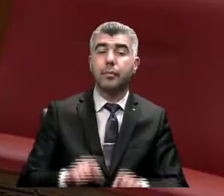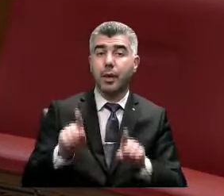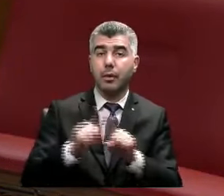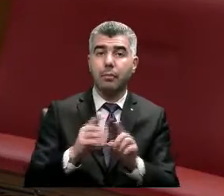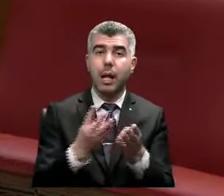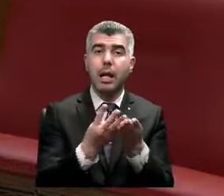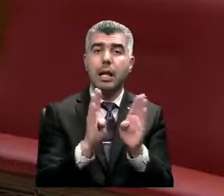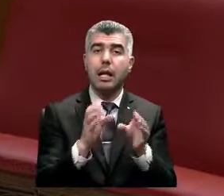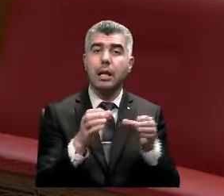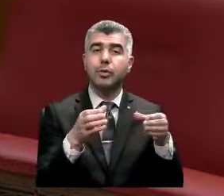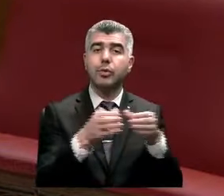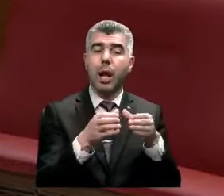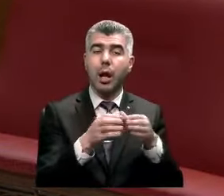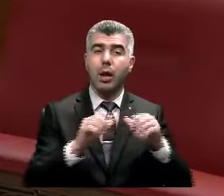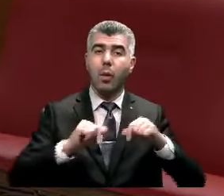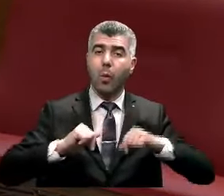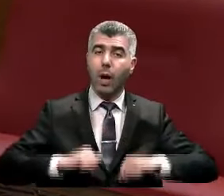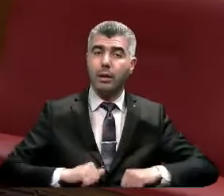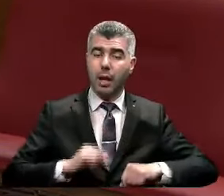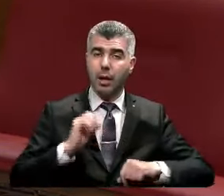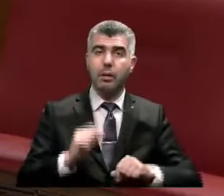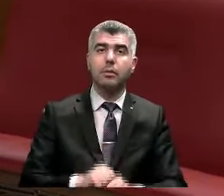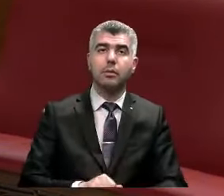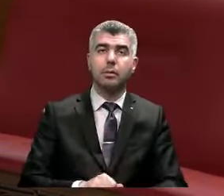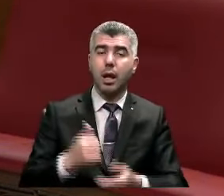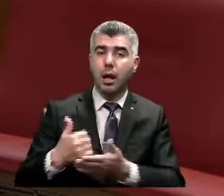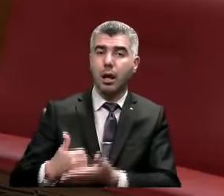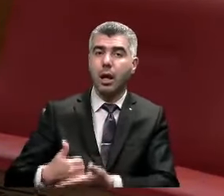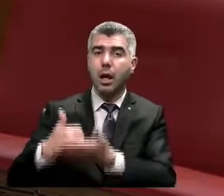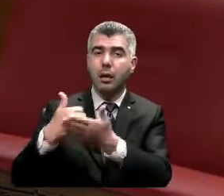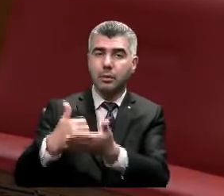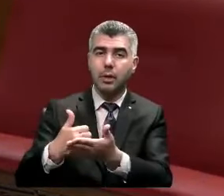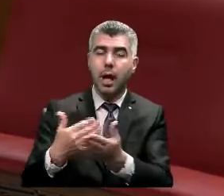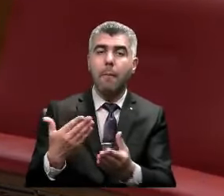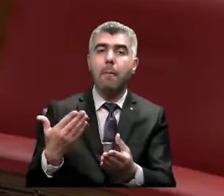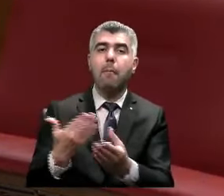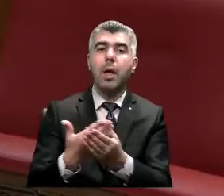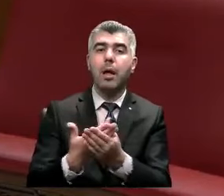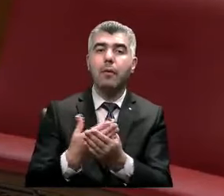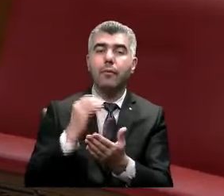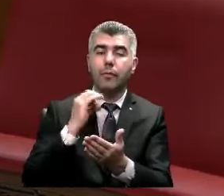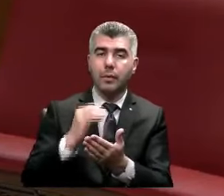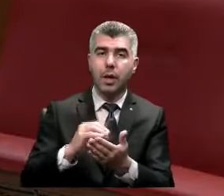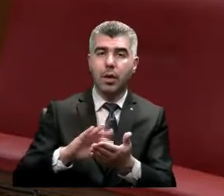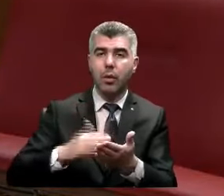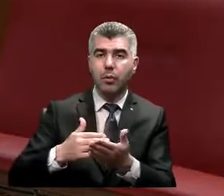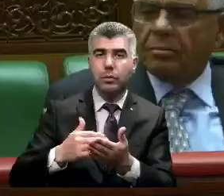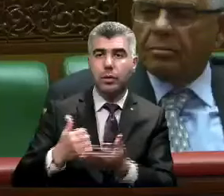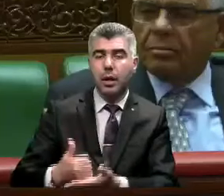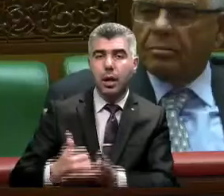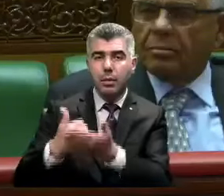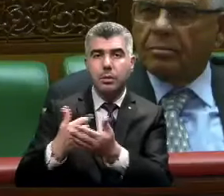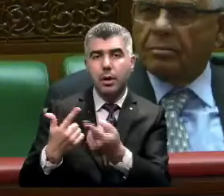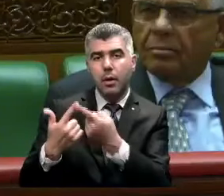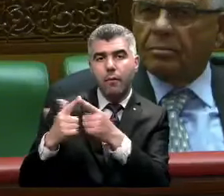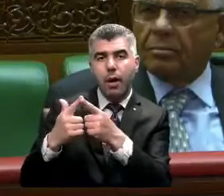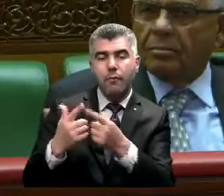اللجنة ديال النقل الوزارة تنعطيه الأولوية لملفات النقل المزدوج بعد إحالتها من طرف اللجان